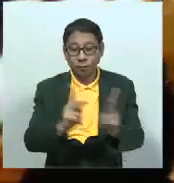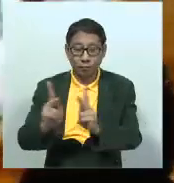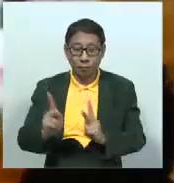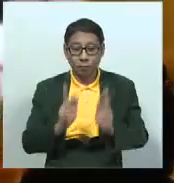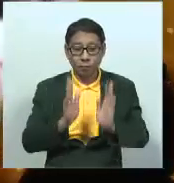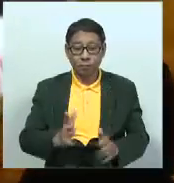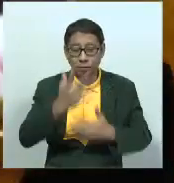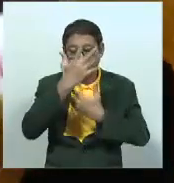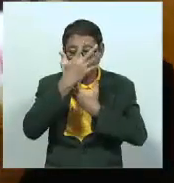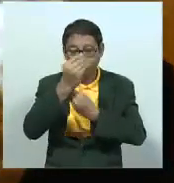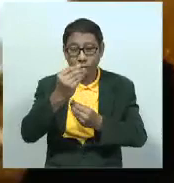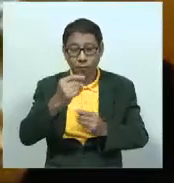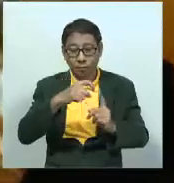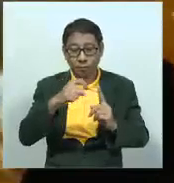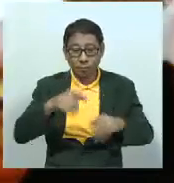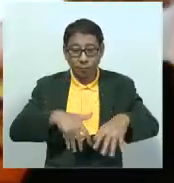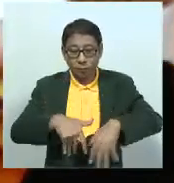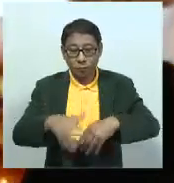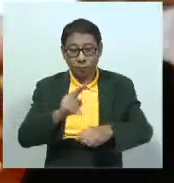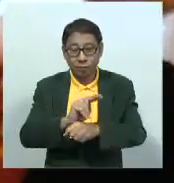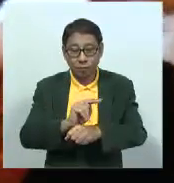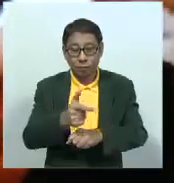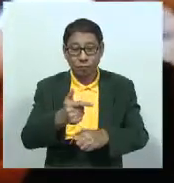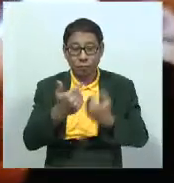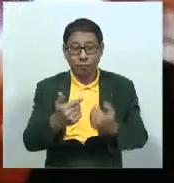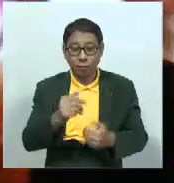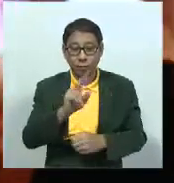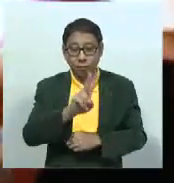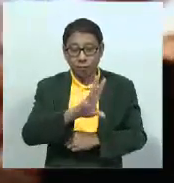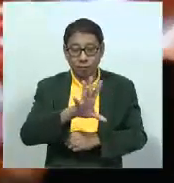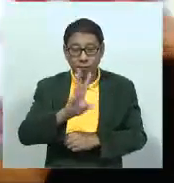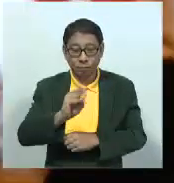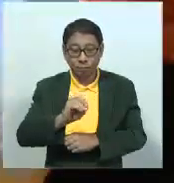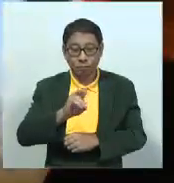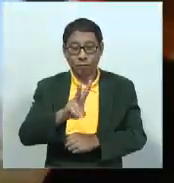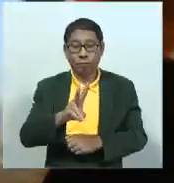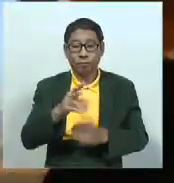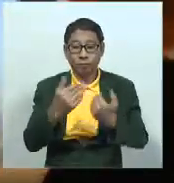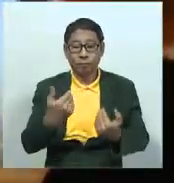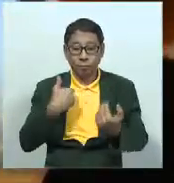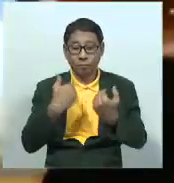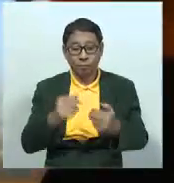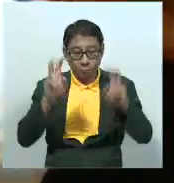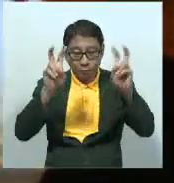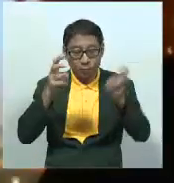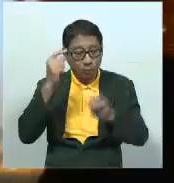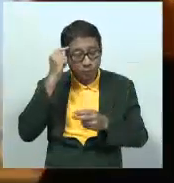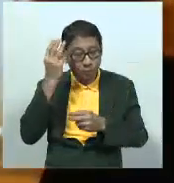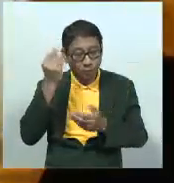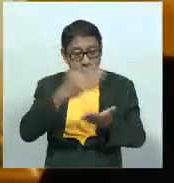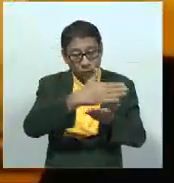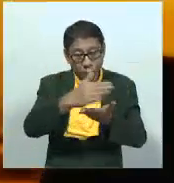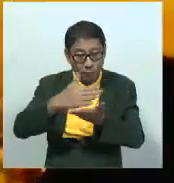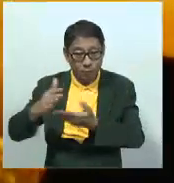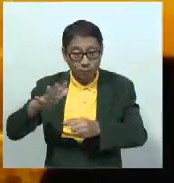ที่ได้รับความสนใจจากประชาชนที่เข้ามางานเพื่อนพึ่งพายามยาก2562ภายใต้แนวคิดแบ่งปันพอเ